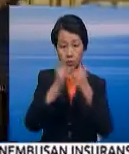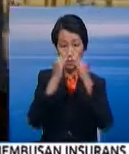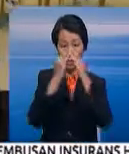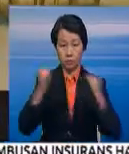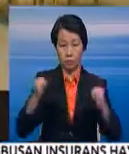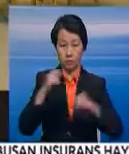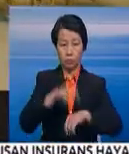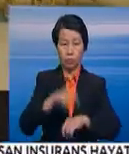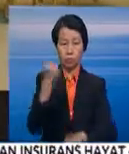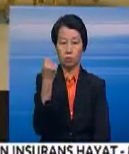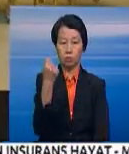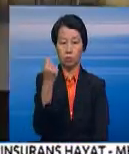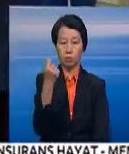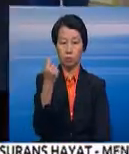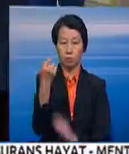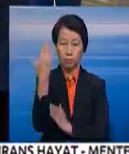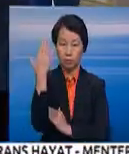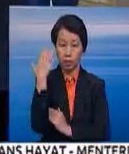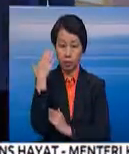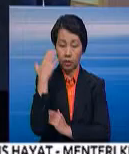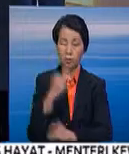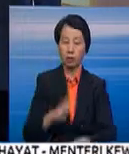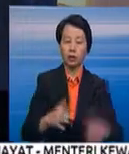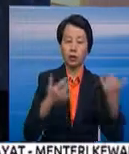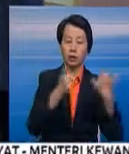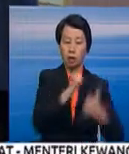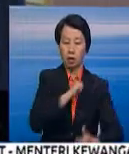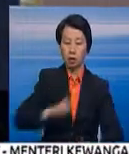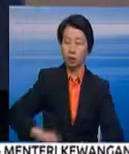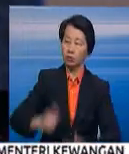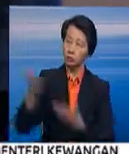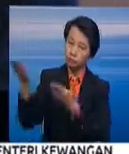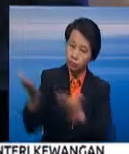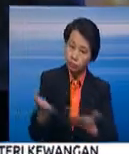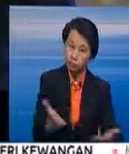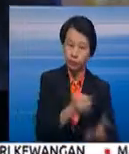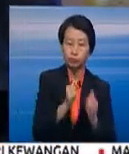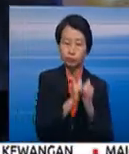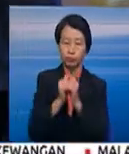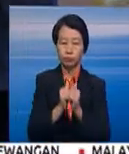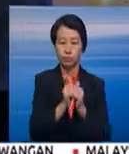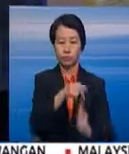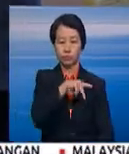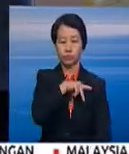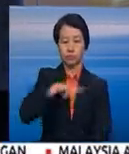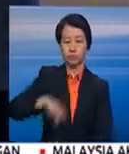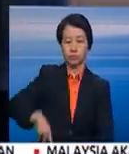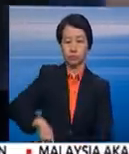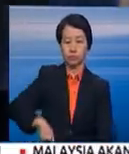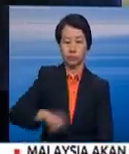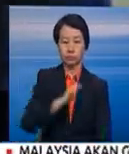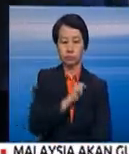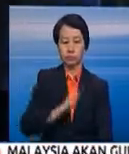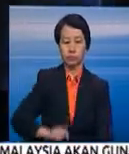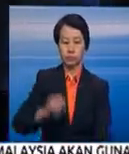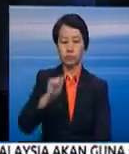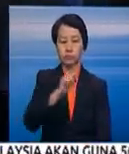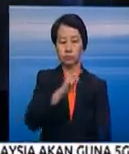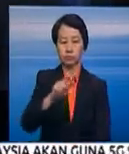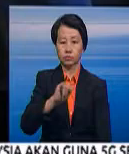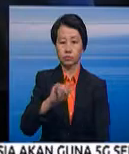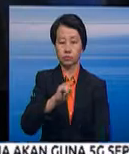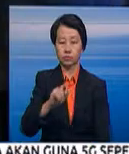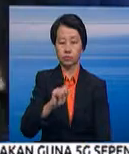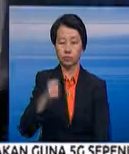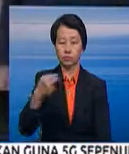kira-kira pukul 11 pagi disambut oleh Yang di-Pertuan Agong dan turut diiringi oleh Raja Permaisuri Agong, Tunku Azizah Aminah